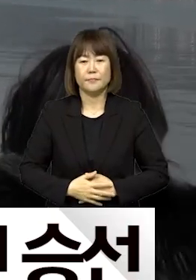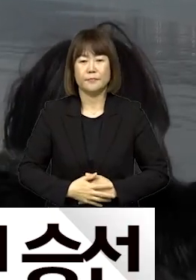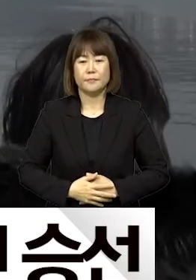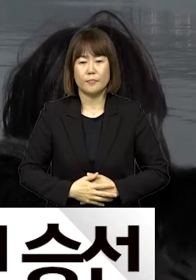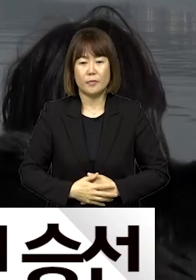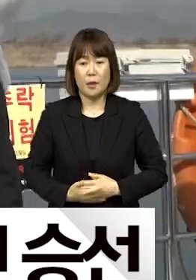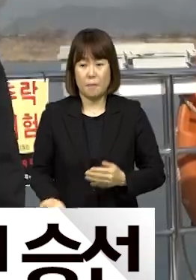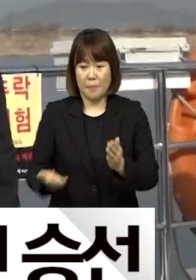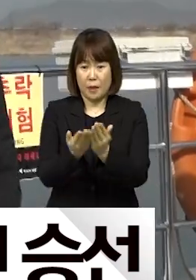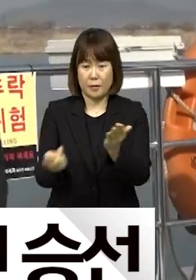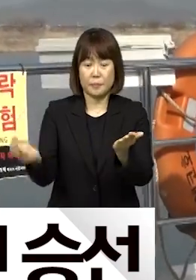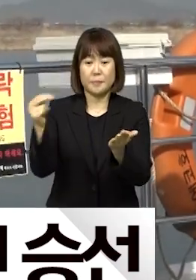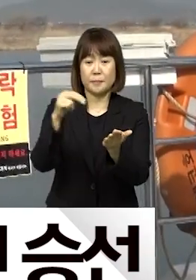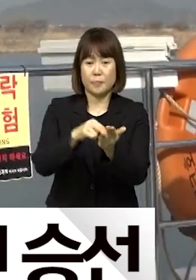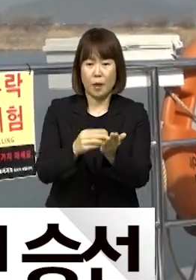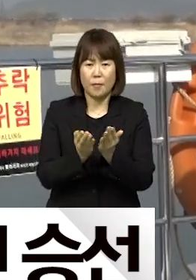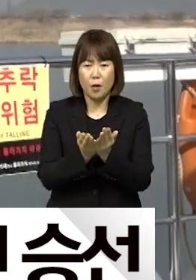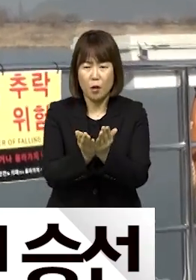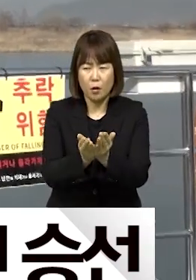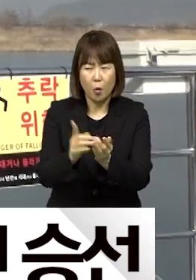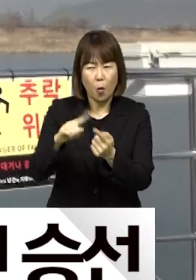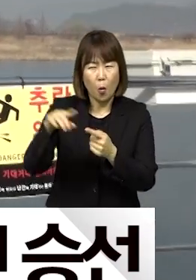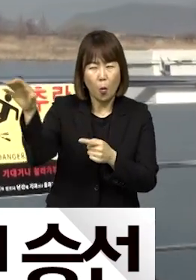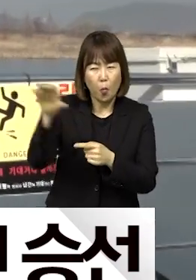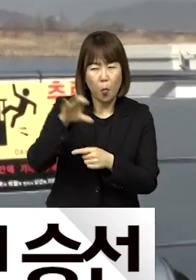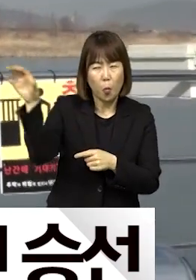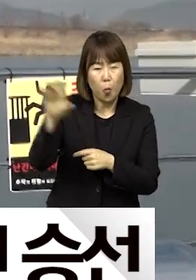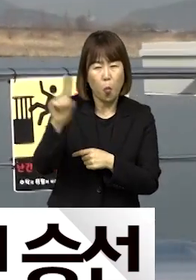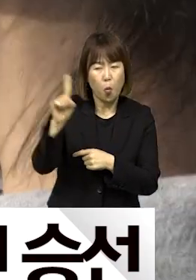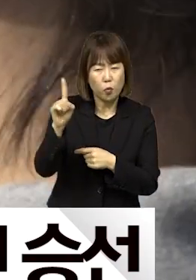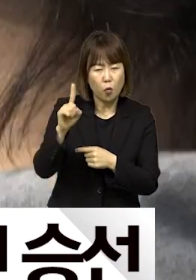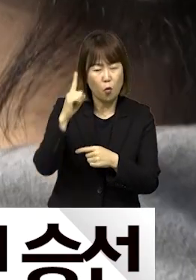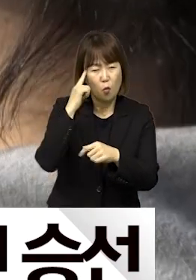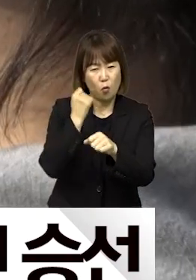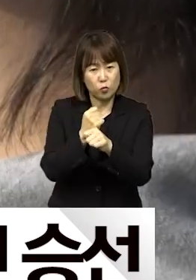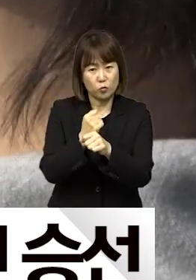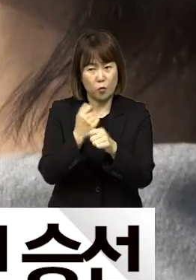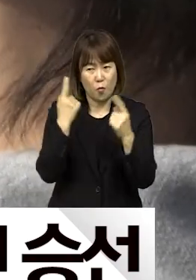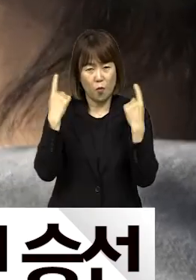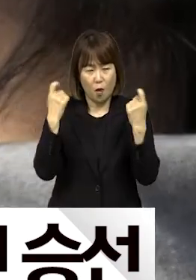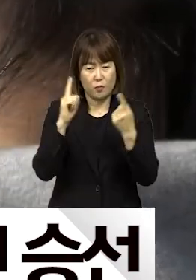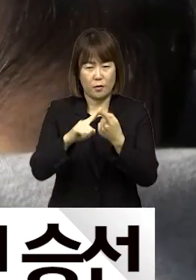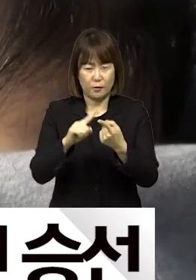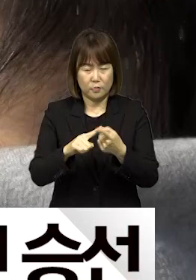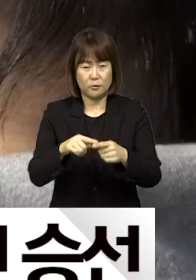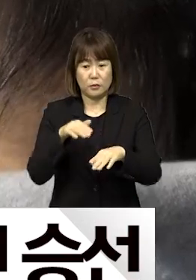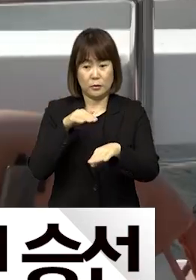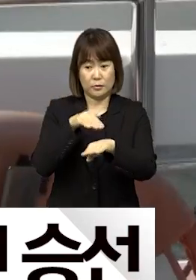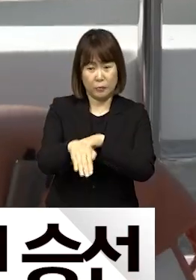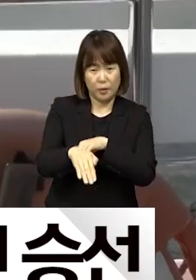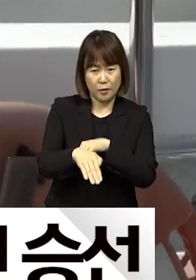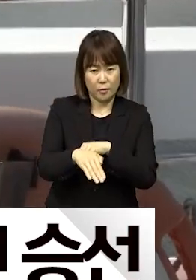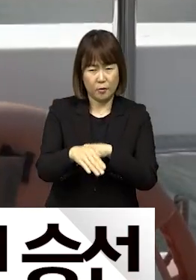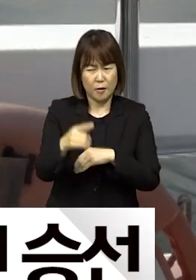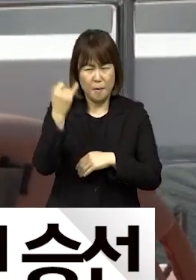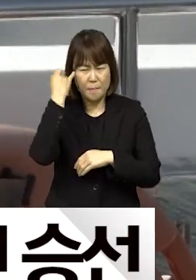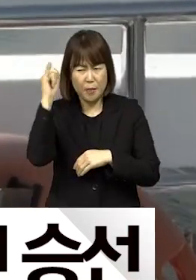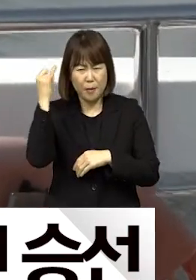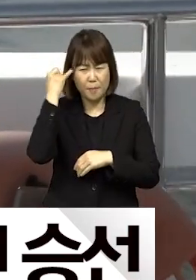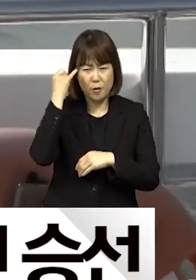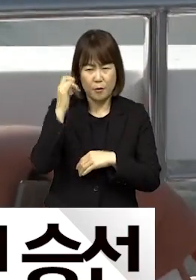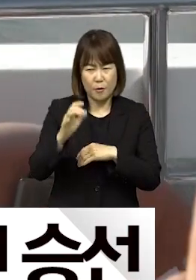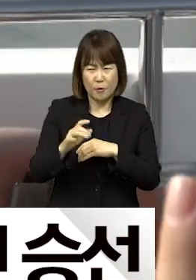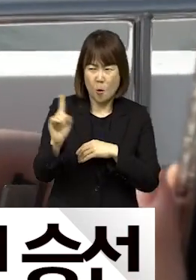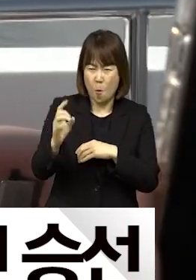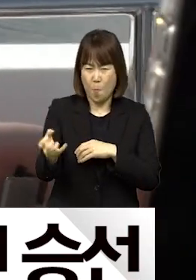가능하도록 했고 벤치마킹 종료 후에는 낙동강 관광자원화와 관련한 참신하고 혁신적인 아이디어